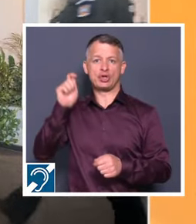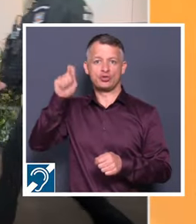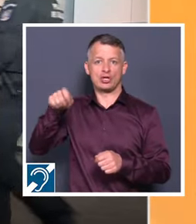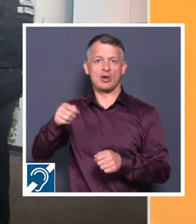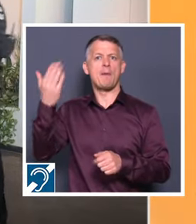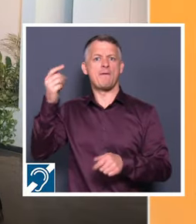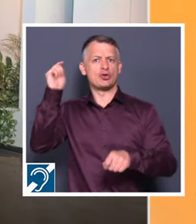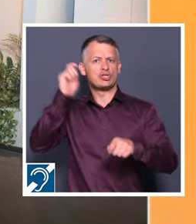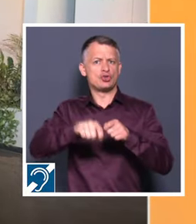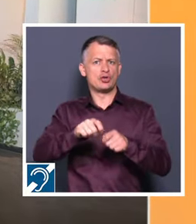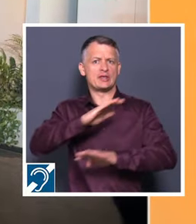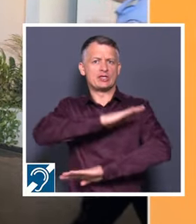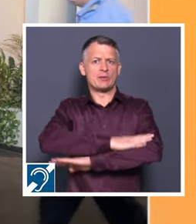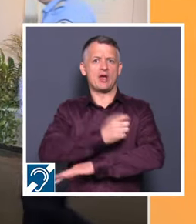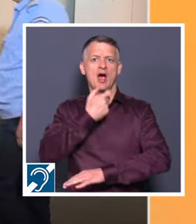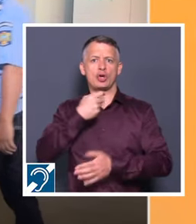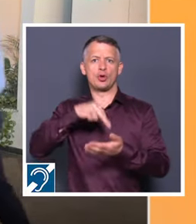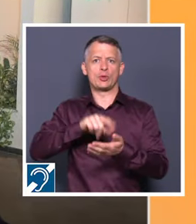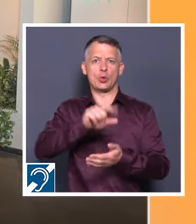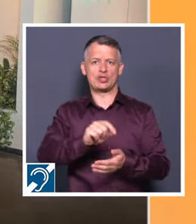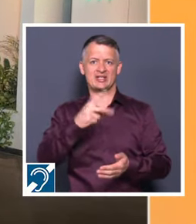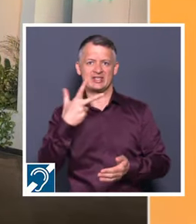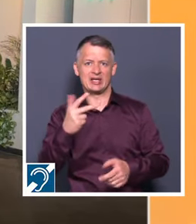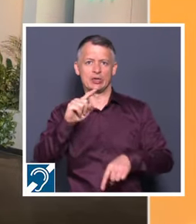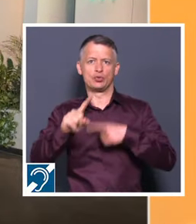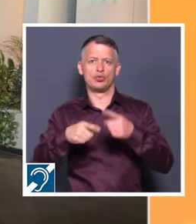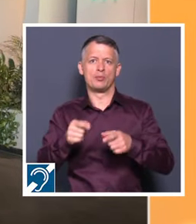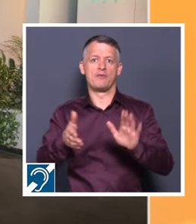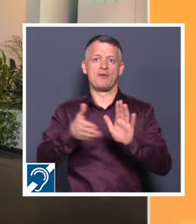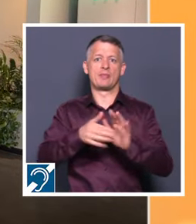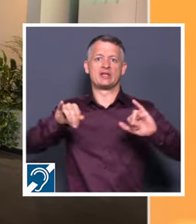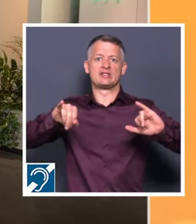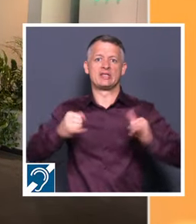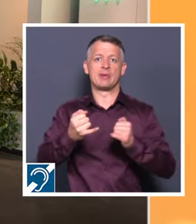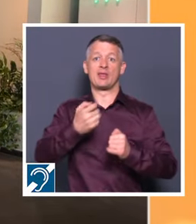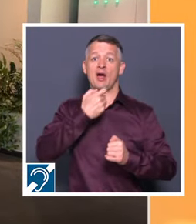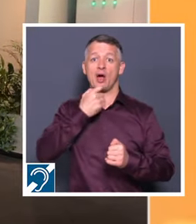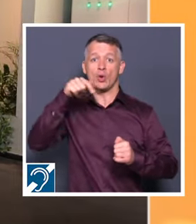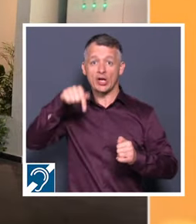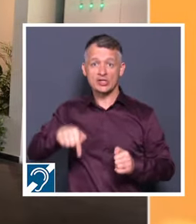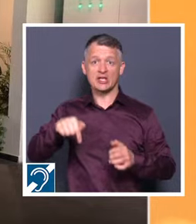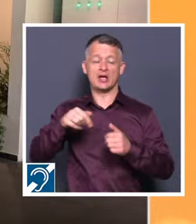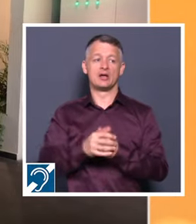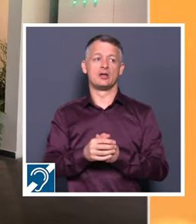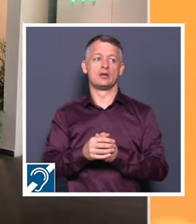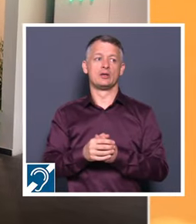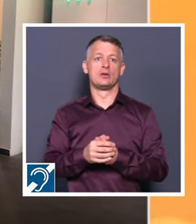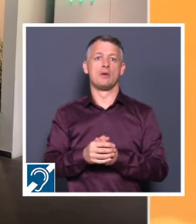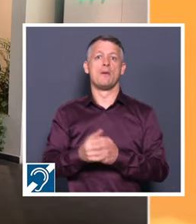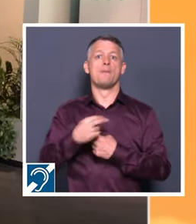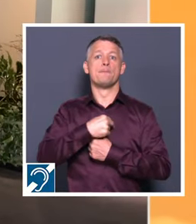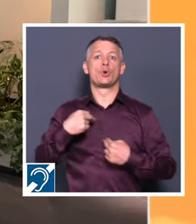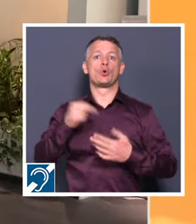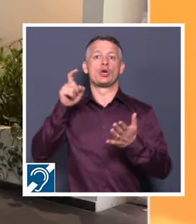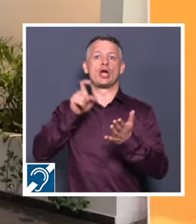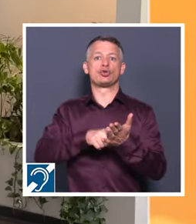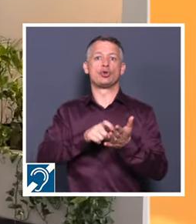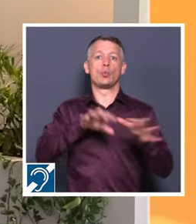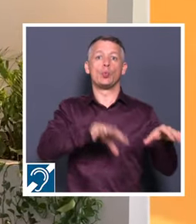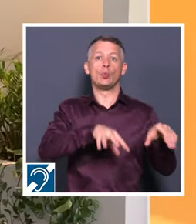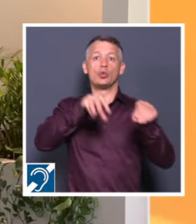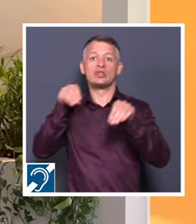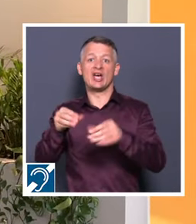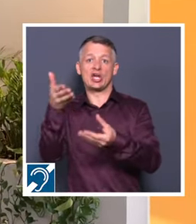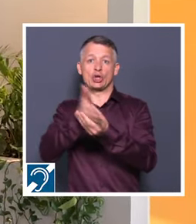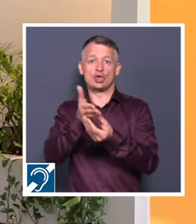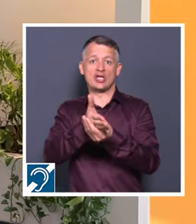sancționată disciplinar în anul 2023. După incidentul care a avut loc anul acesta, procurorii au cerut mutarea